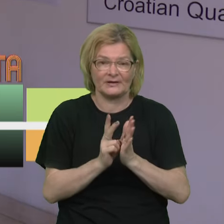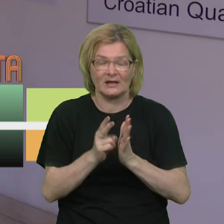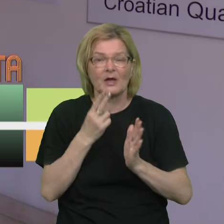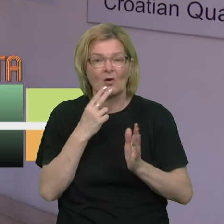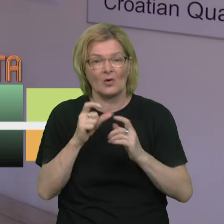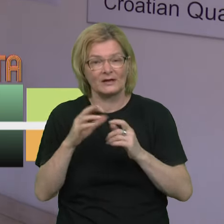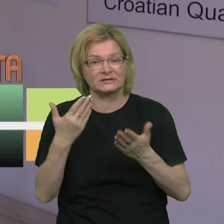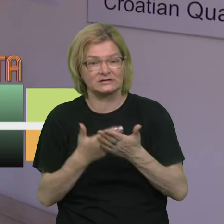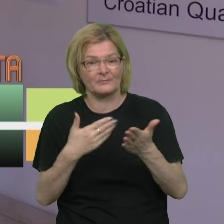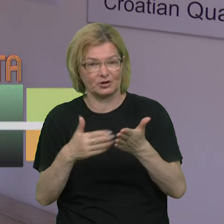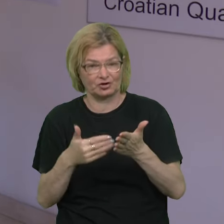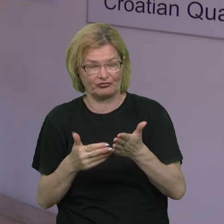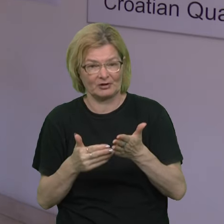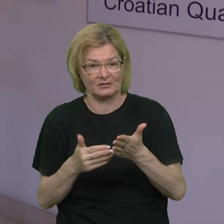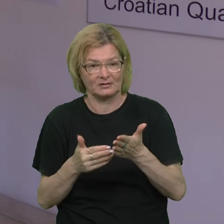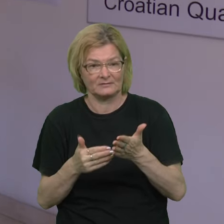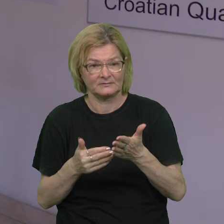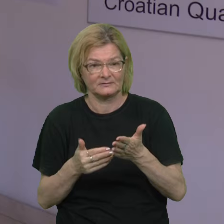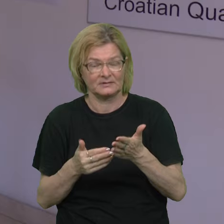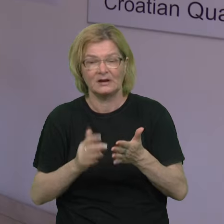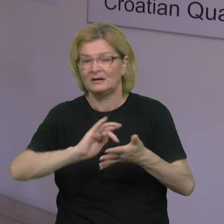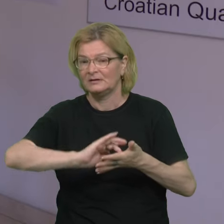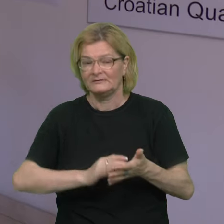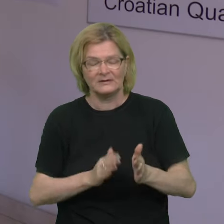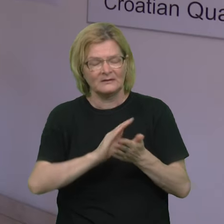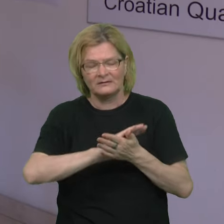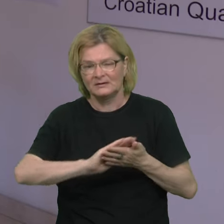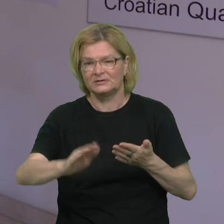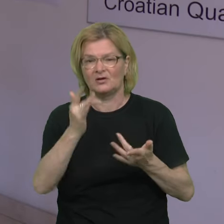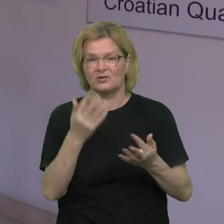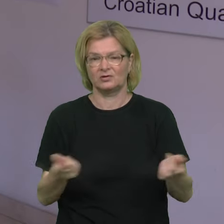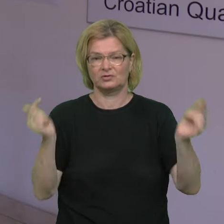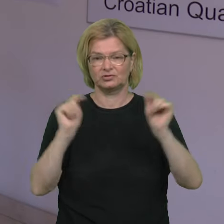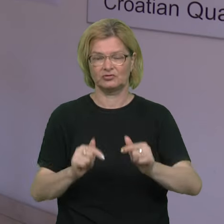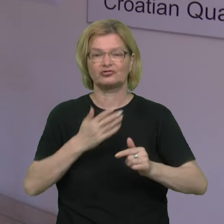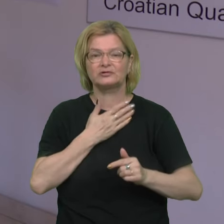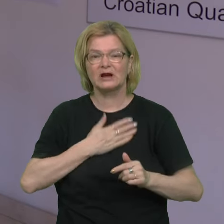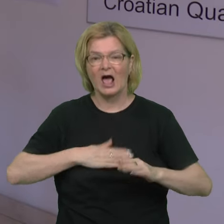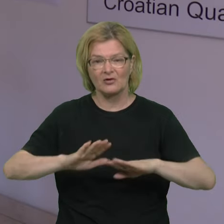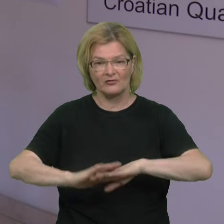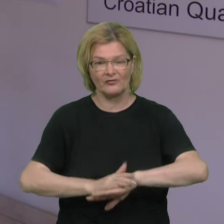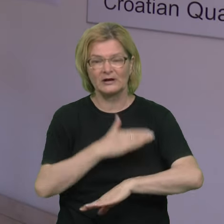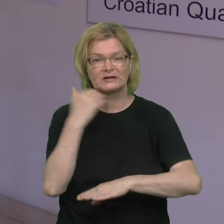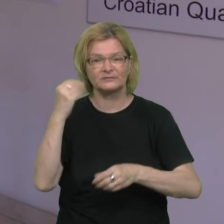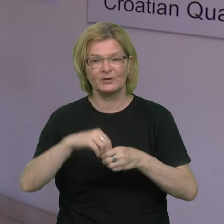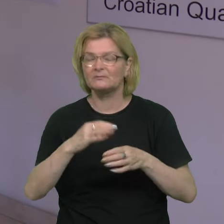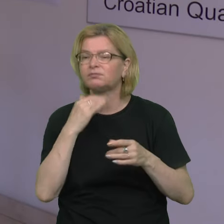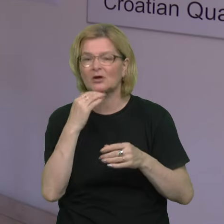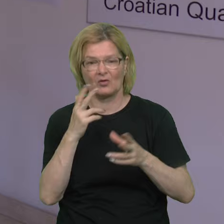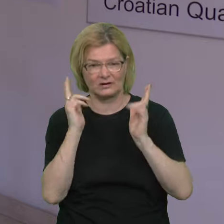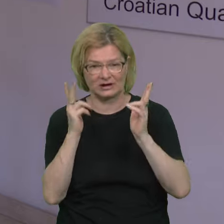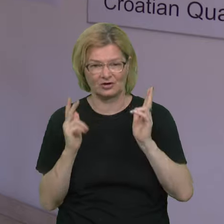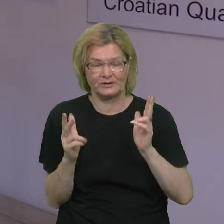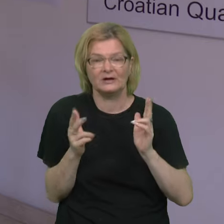trud, vrijeme koje ste potrošili. Sve je jednostavno ukoliko dođe do dragovoljnog ispunjenja bilo